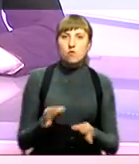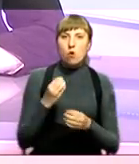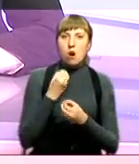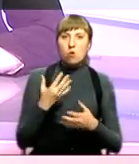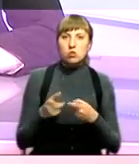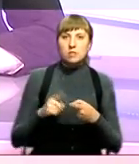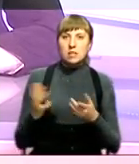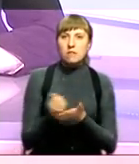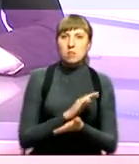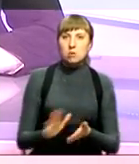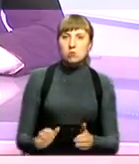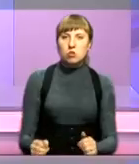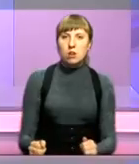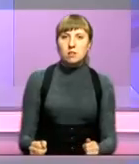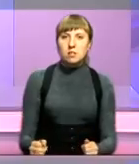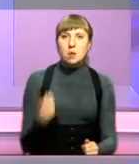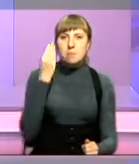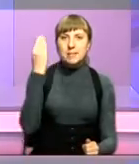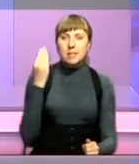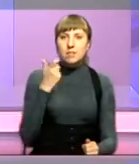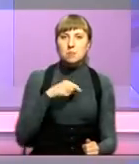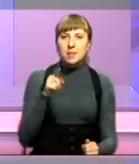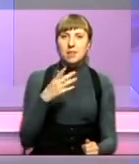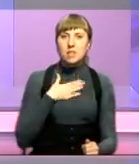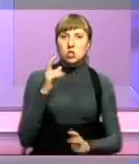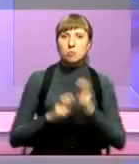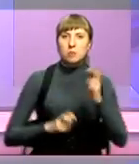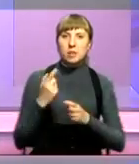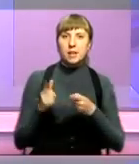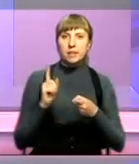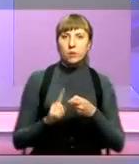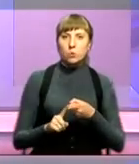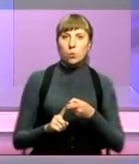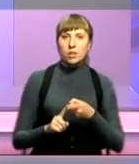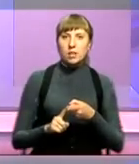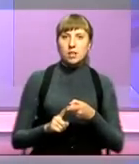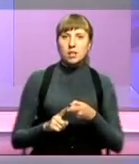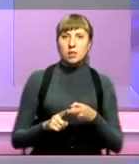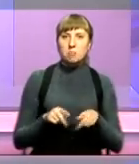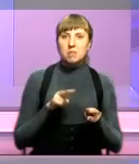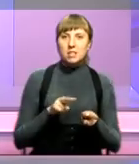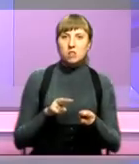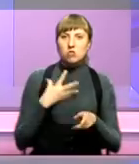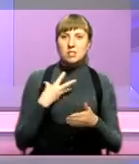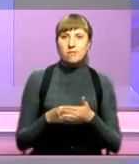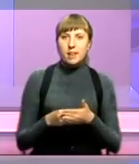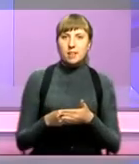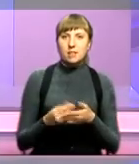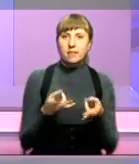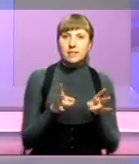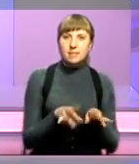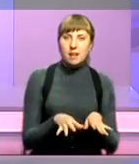этого не получается. Представьте себе те наши предприятия, которые придерживали свои, скажем так,